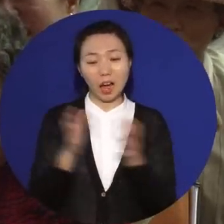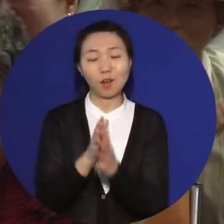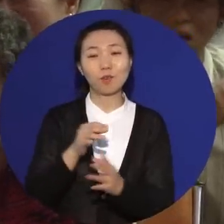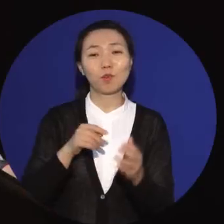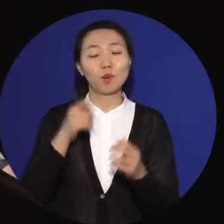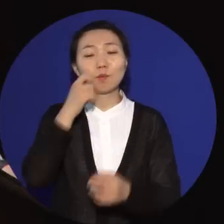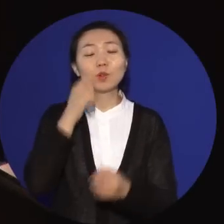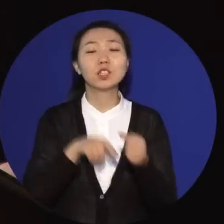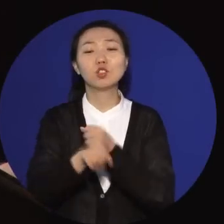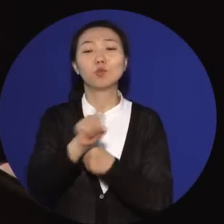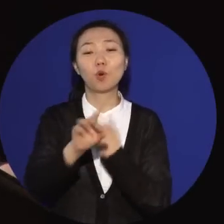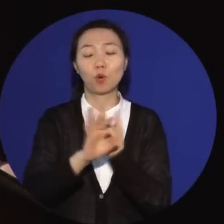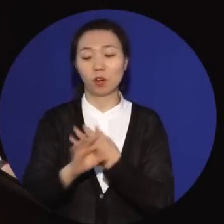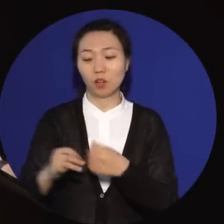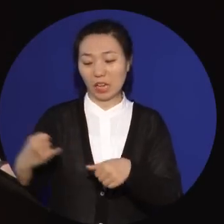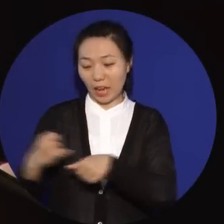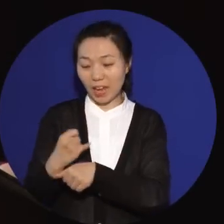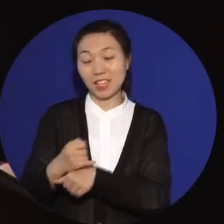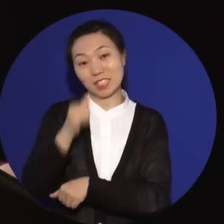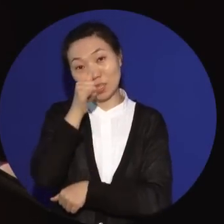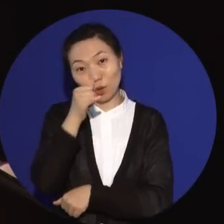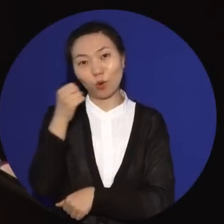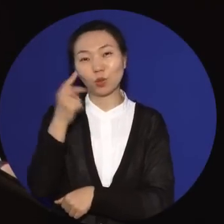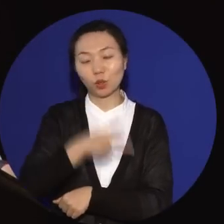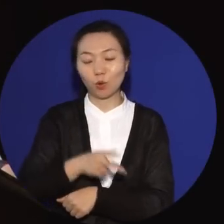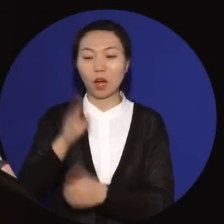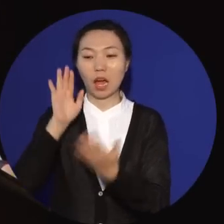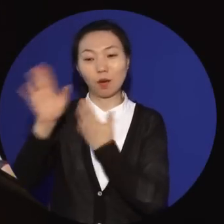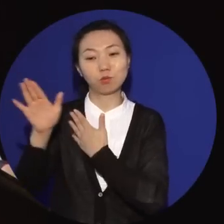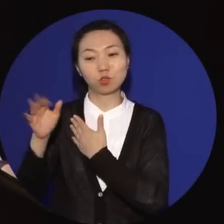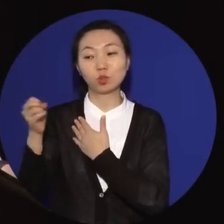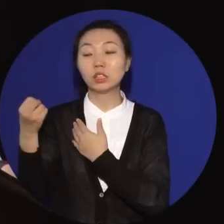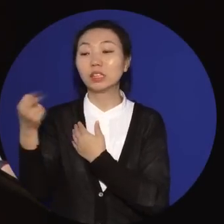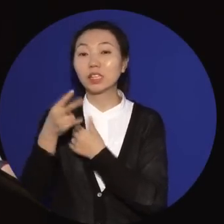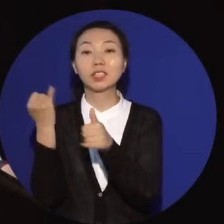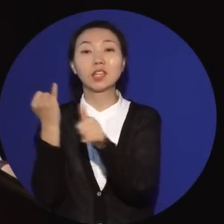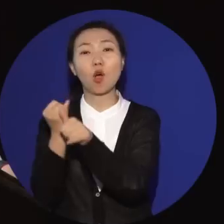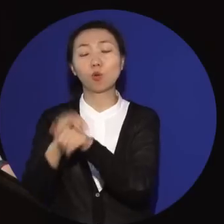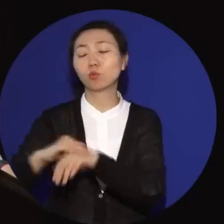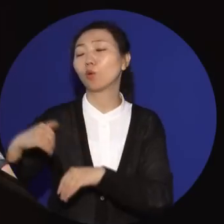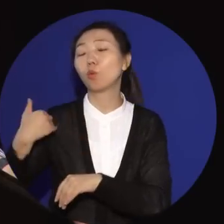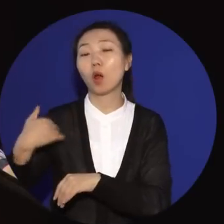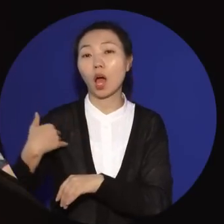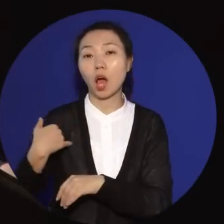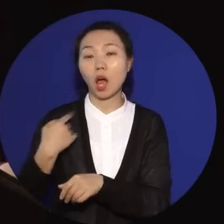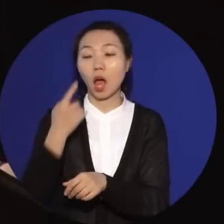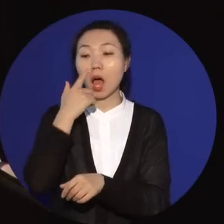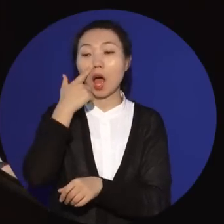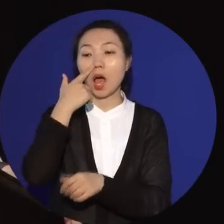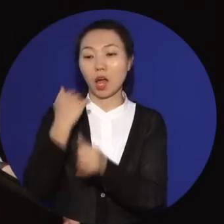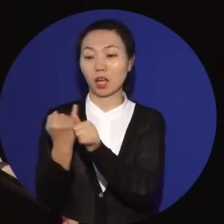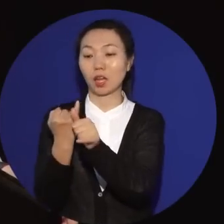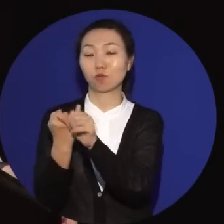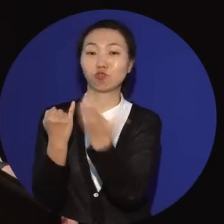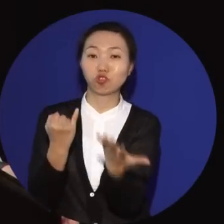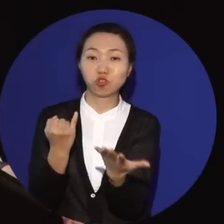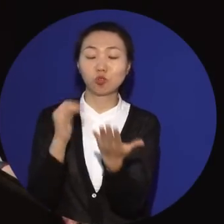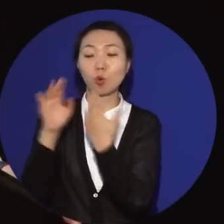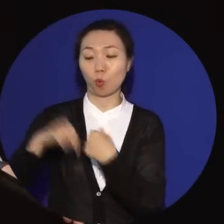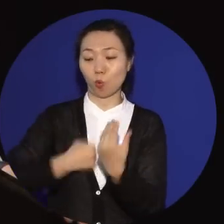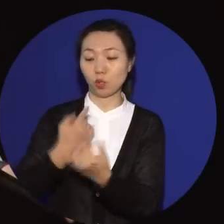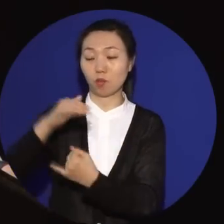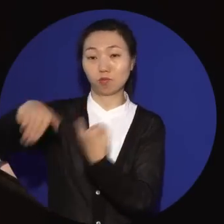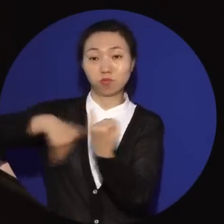못 들어가느냐? 내 남자친구도 있고 앞으로 영감도 있을 거고 내가 보기 좋고 내 혼자 오래 살았는데 나도